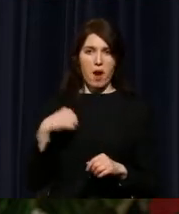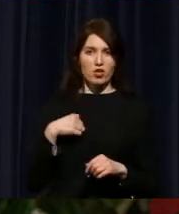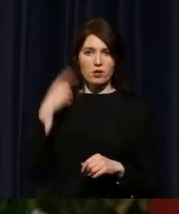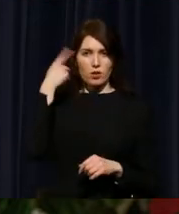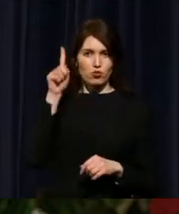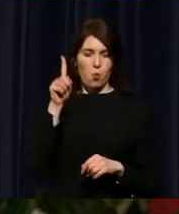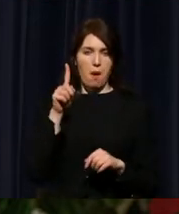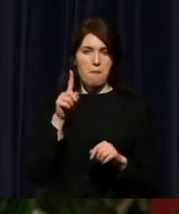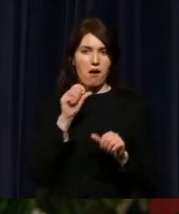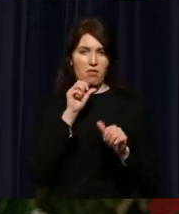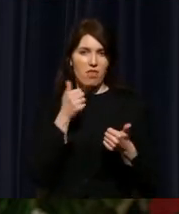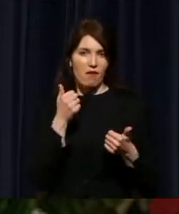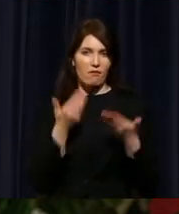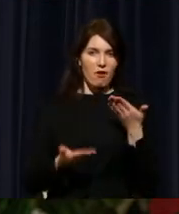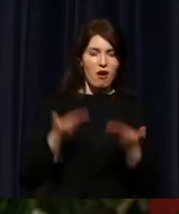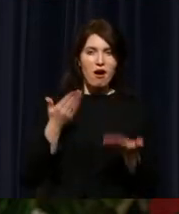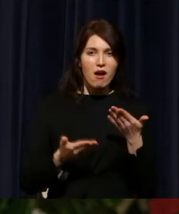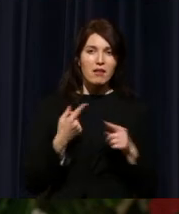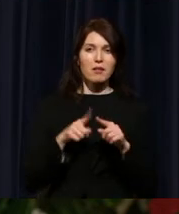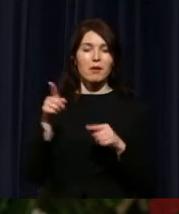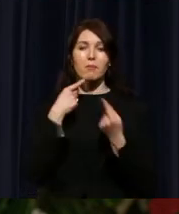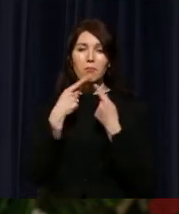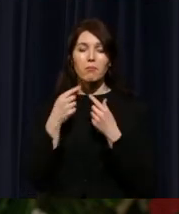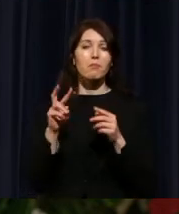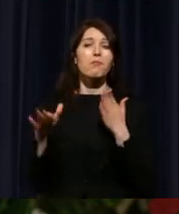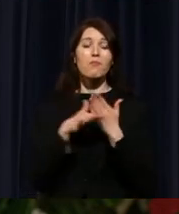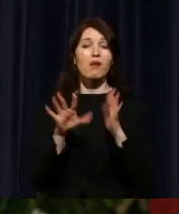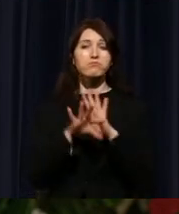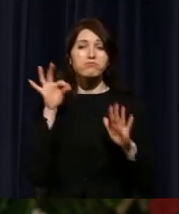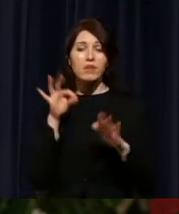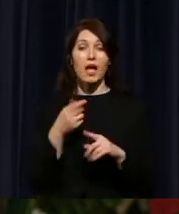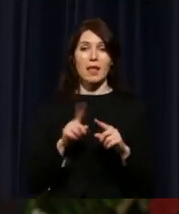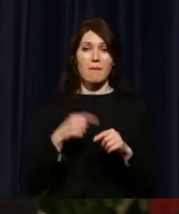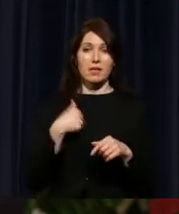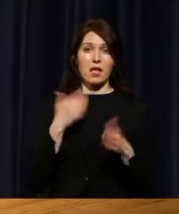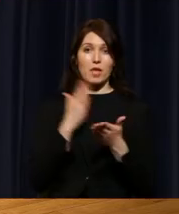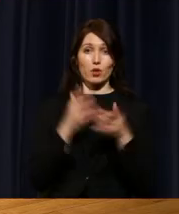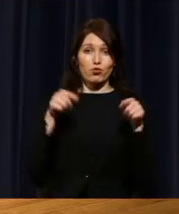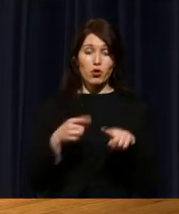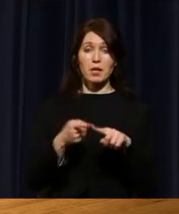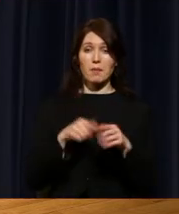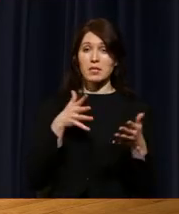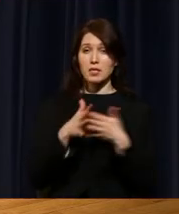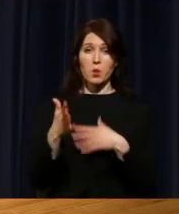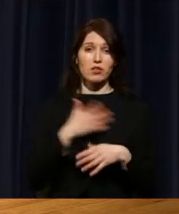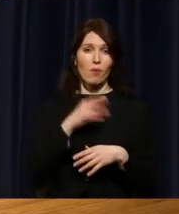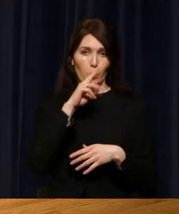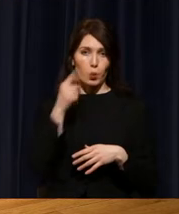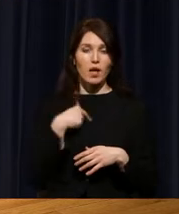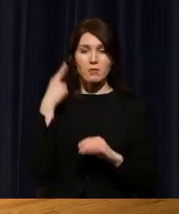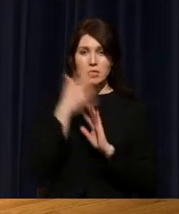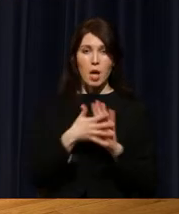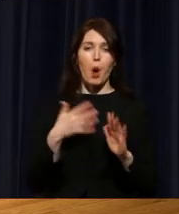jāizdomā, ka tu īsti nevari, tā kā, varbūt tāpēc arī es esmu šeit, jā. Jo arī caur savām tām kļūdām es saprotu, cik